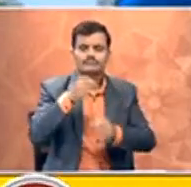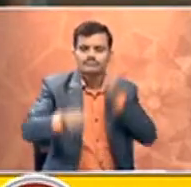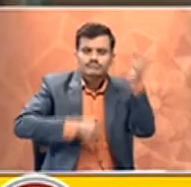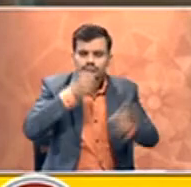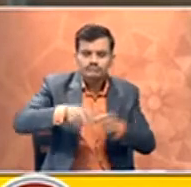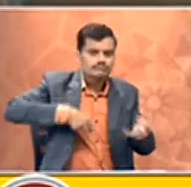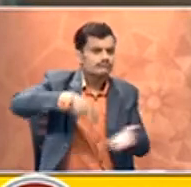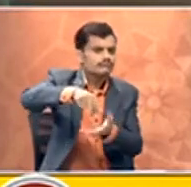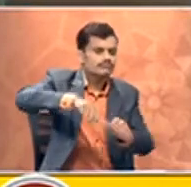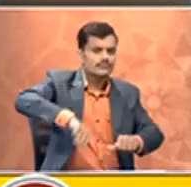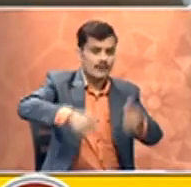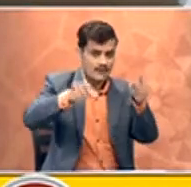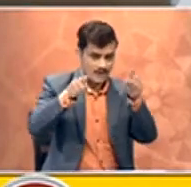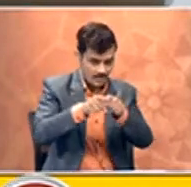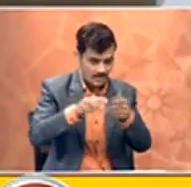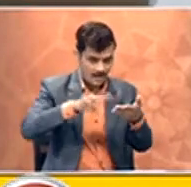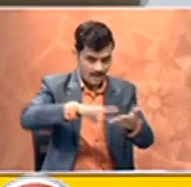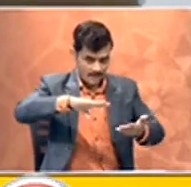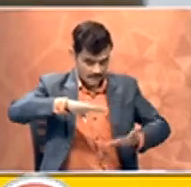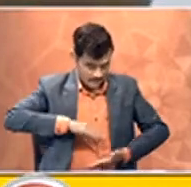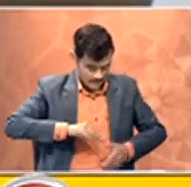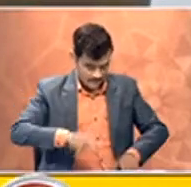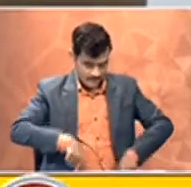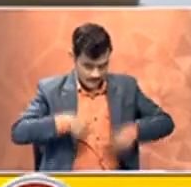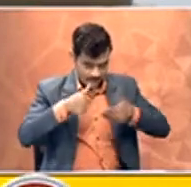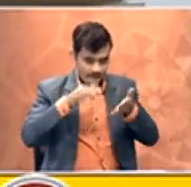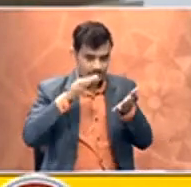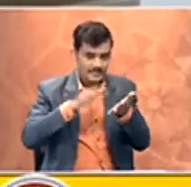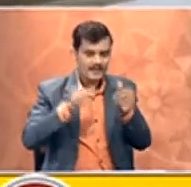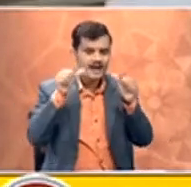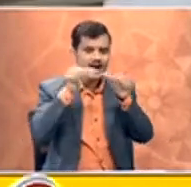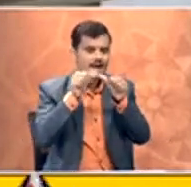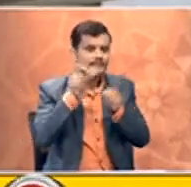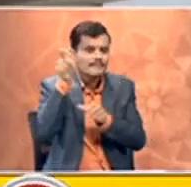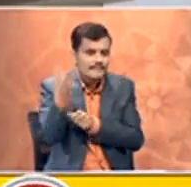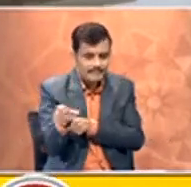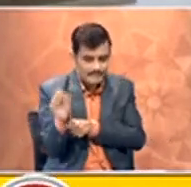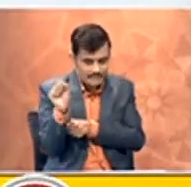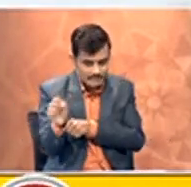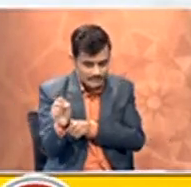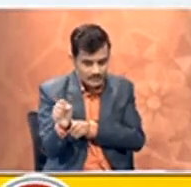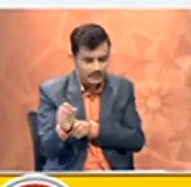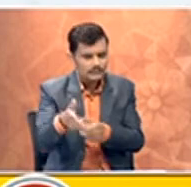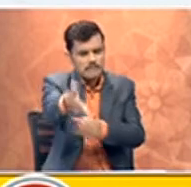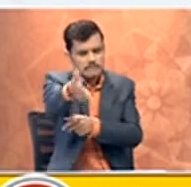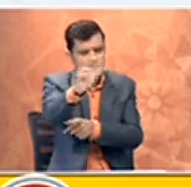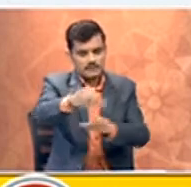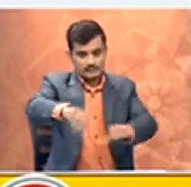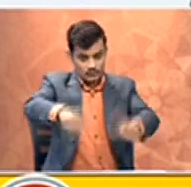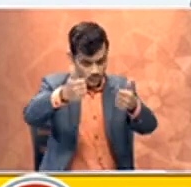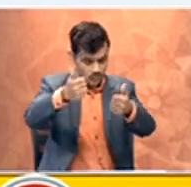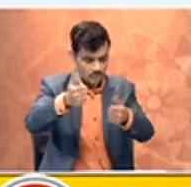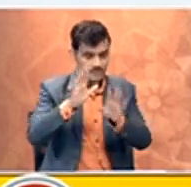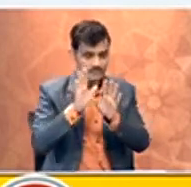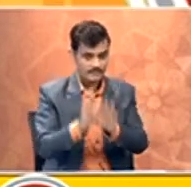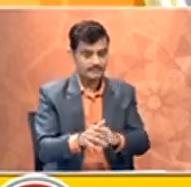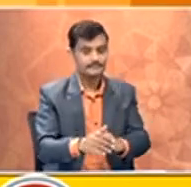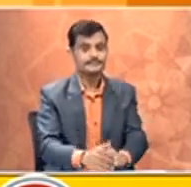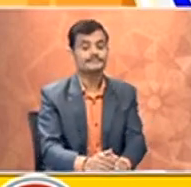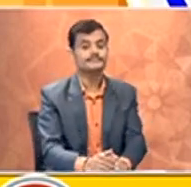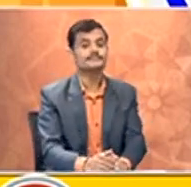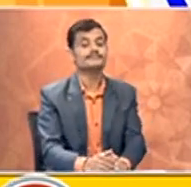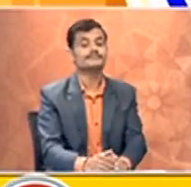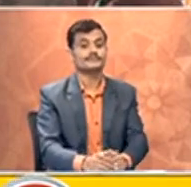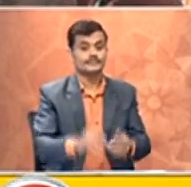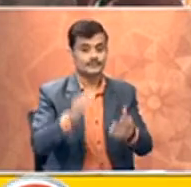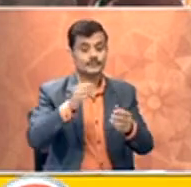है। महाराष्ट्र के रहने वाली अभिदन्या ने शूटिंग में मेडल जीता है। मेरे